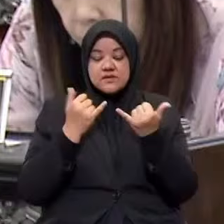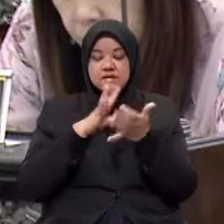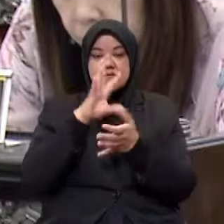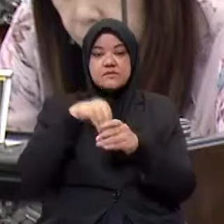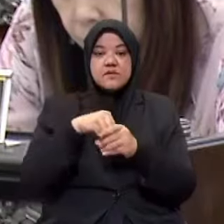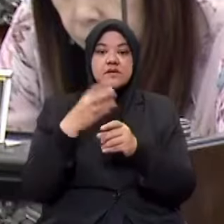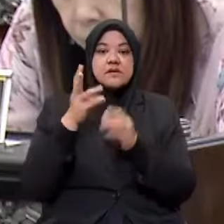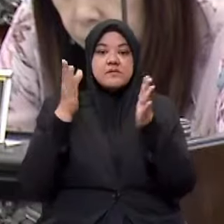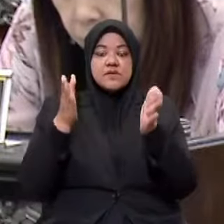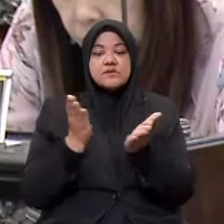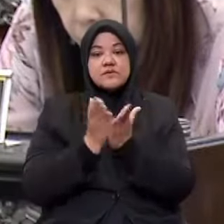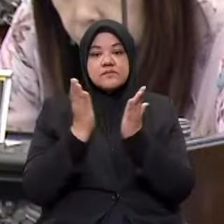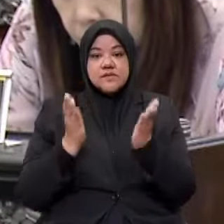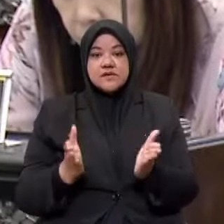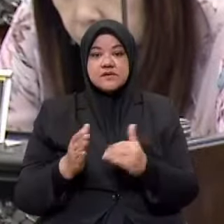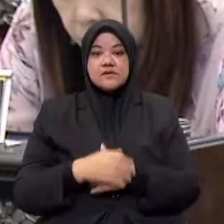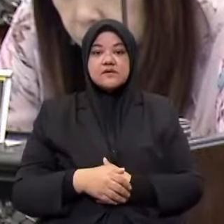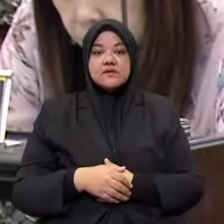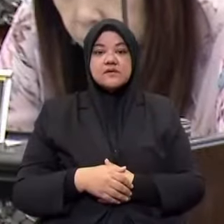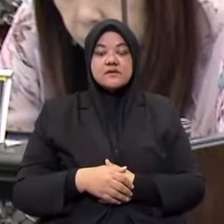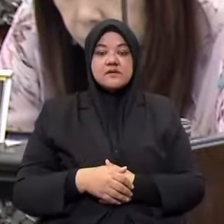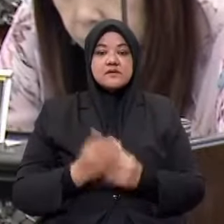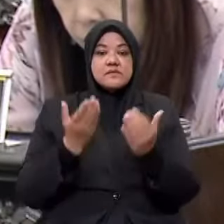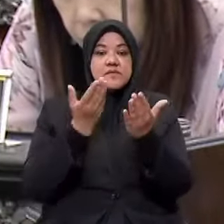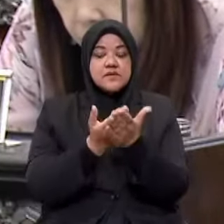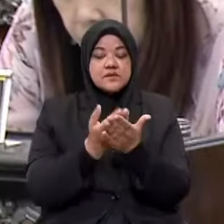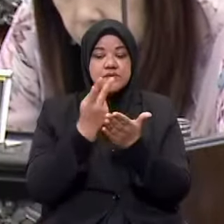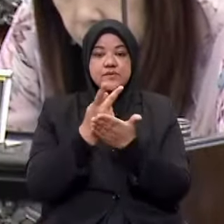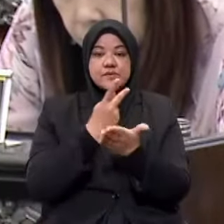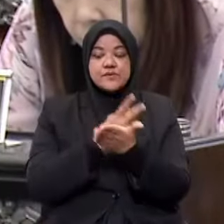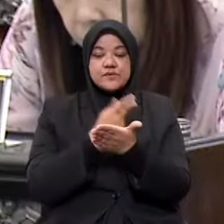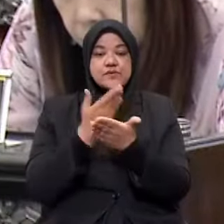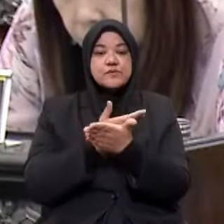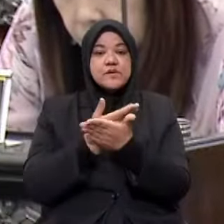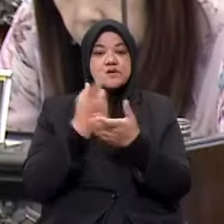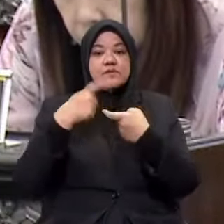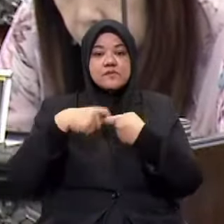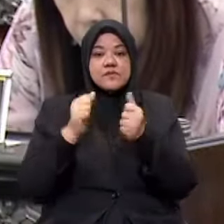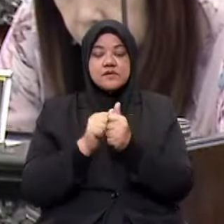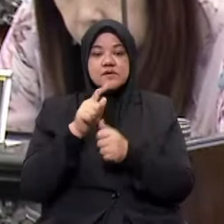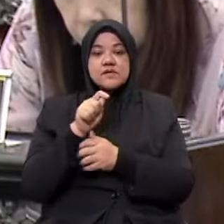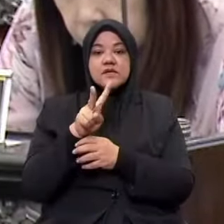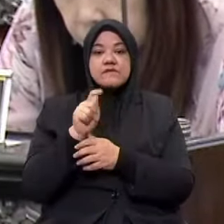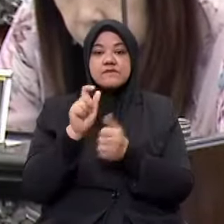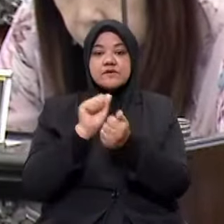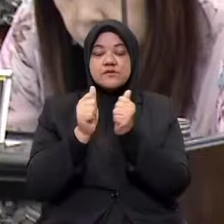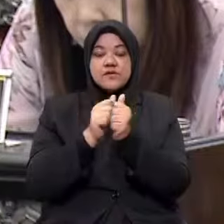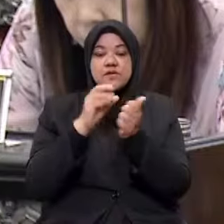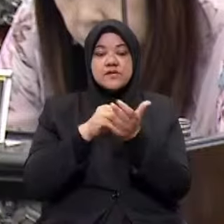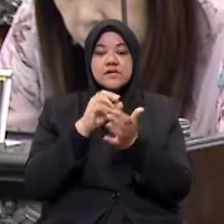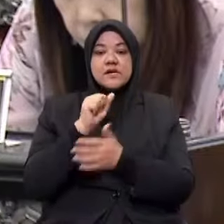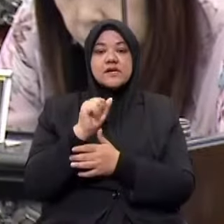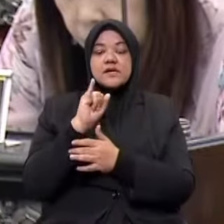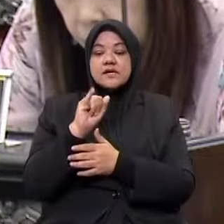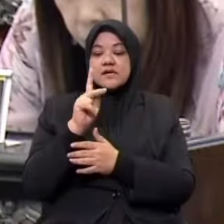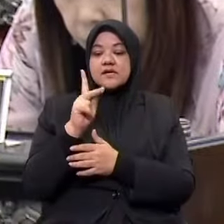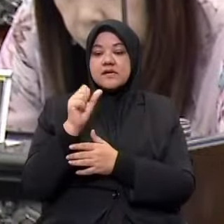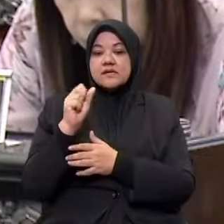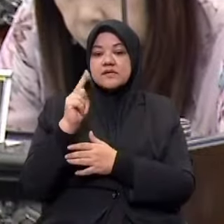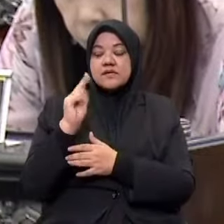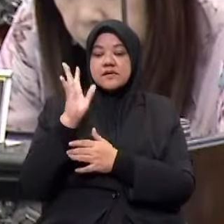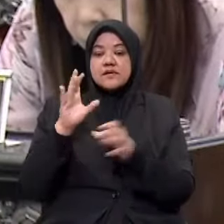melibatkan 16 orang pelajar penawaran kursus-kursus baru berkaitan dengan tet sukan di iksn akan